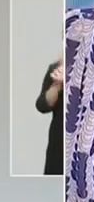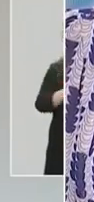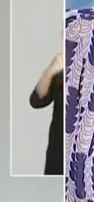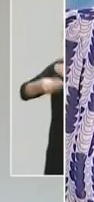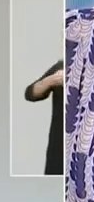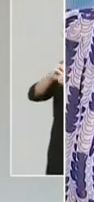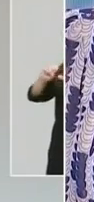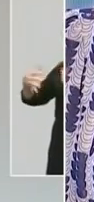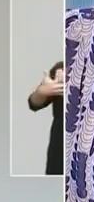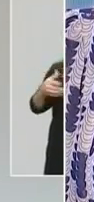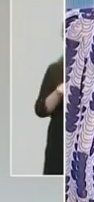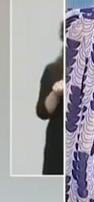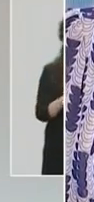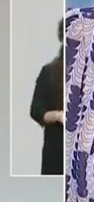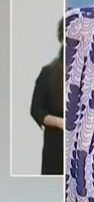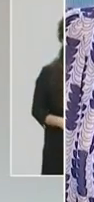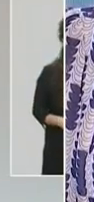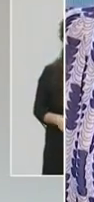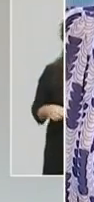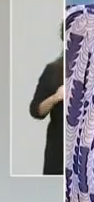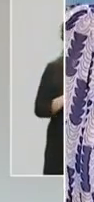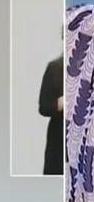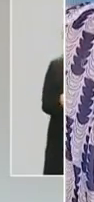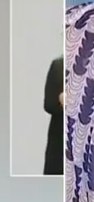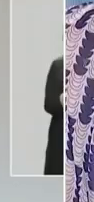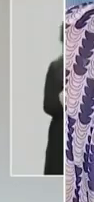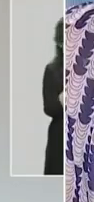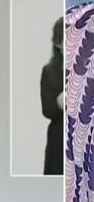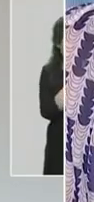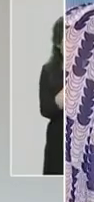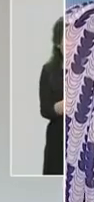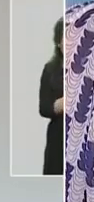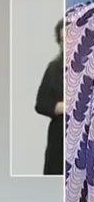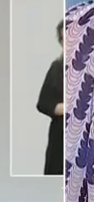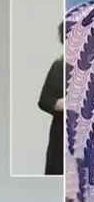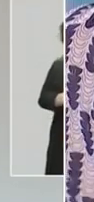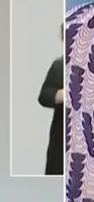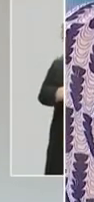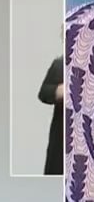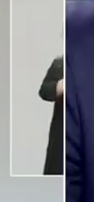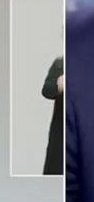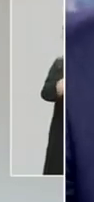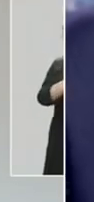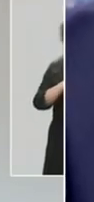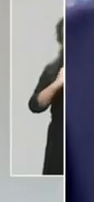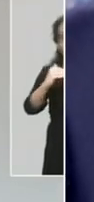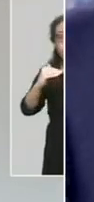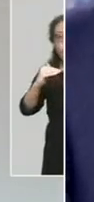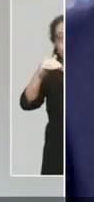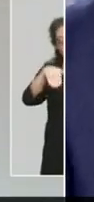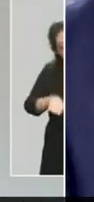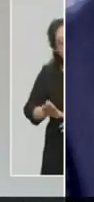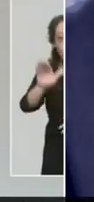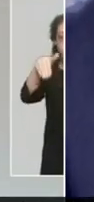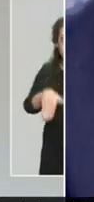sanitaire à partir du 15 janvier à cette troisième dose, est-ce qu'on a un autre moyen pour accélérer la vaccination? Non, là, pour le coup,